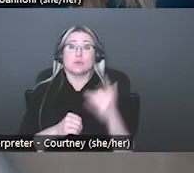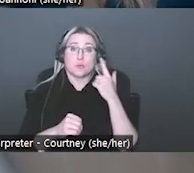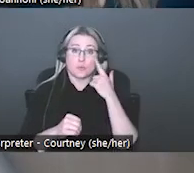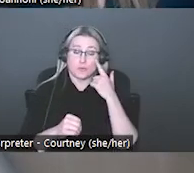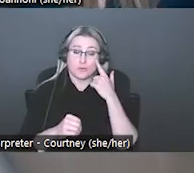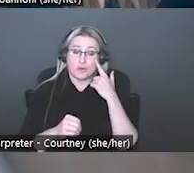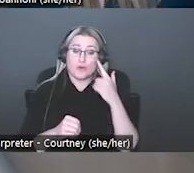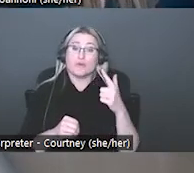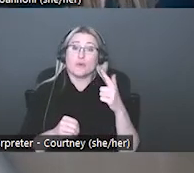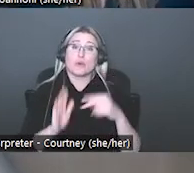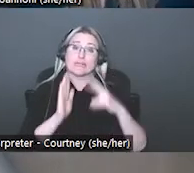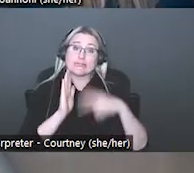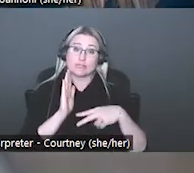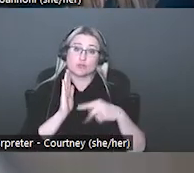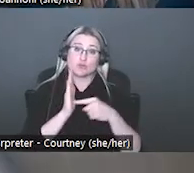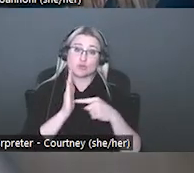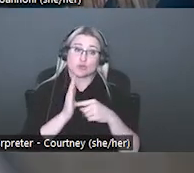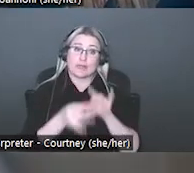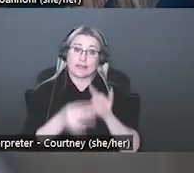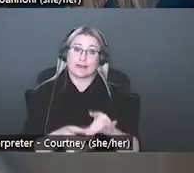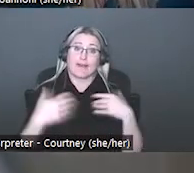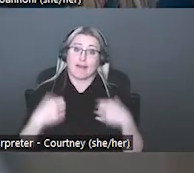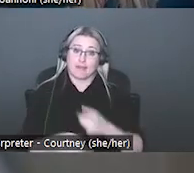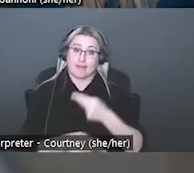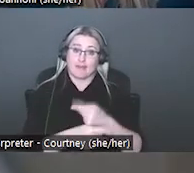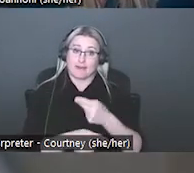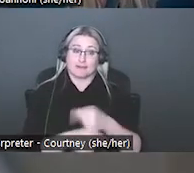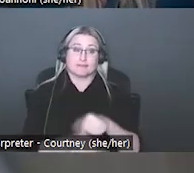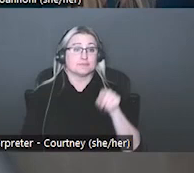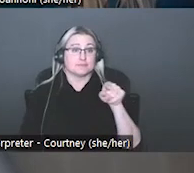Alors, il y a un lien entre la corpulence